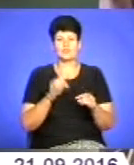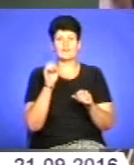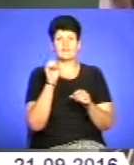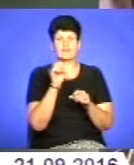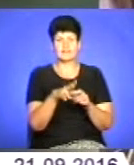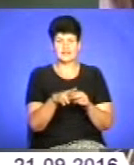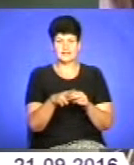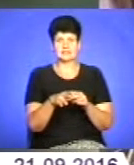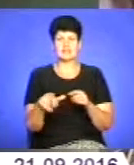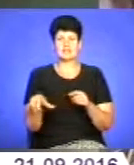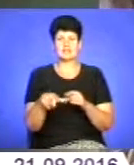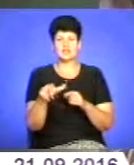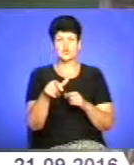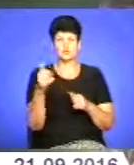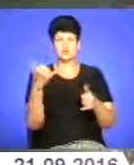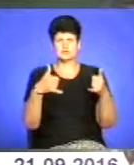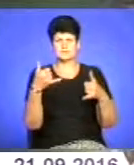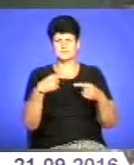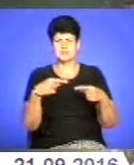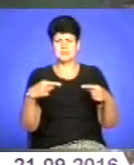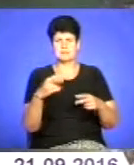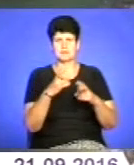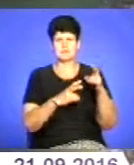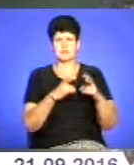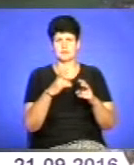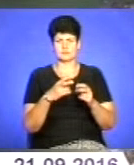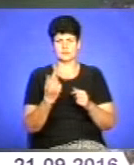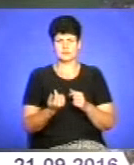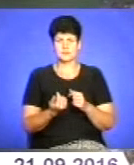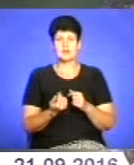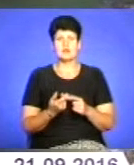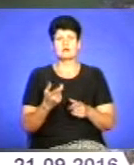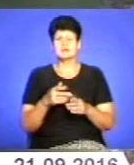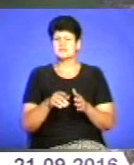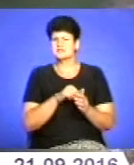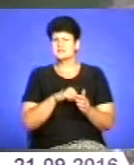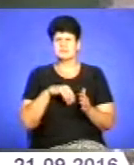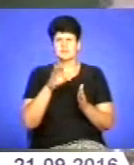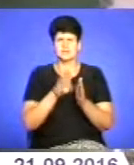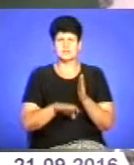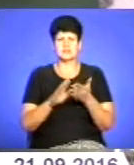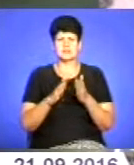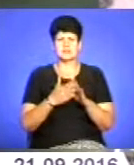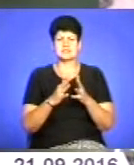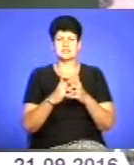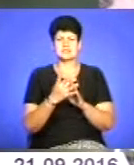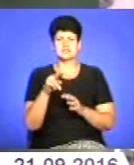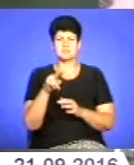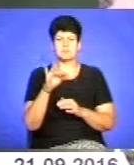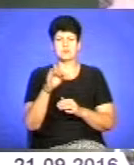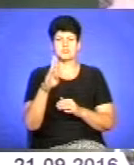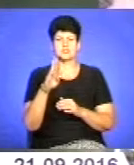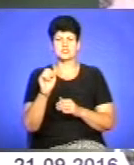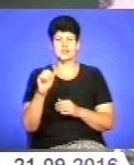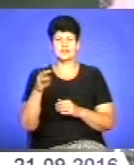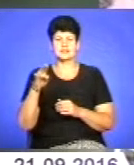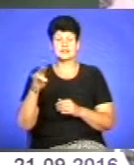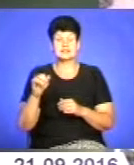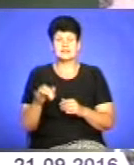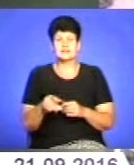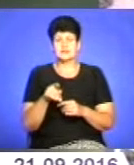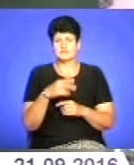річку хімічних речовин одним із підприємств краю. Найгірша ситуація у селищі Пищатинці. Там люди скаржаться на